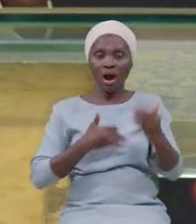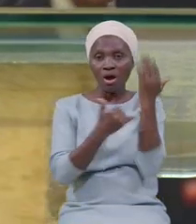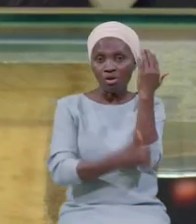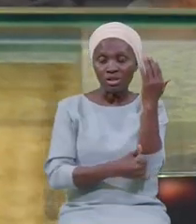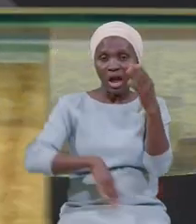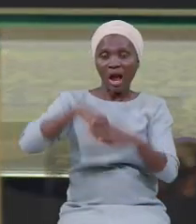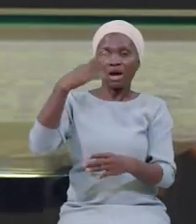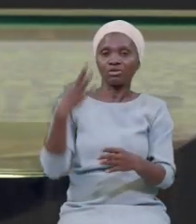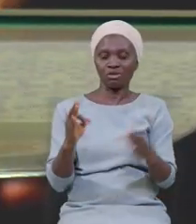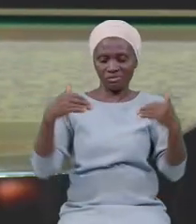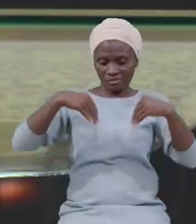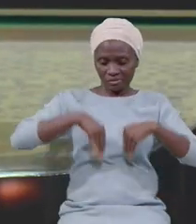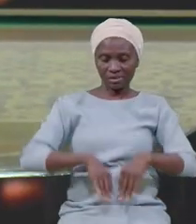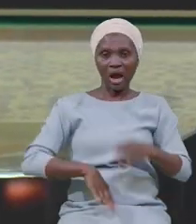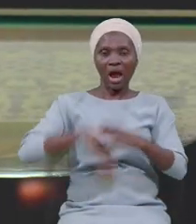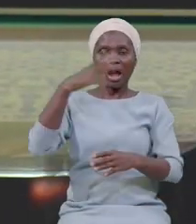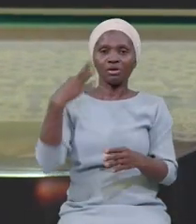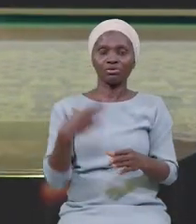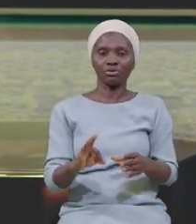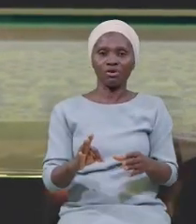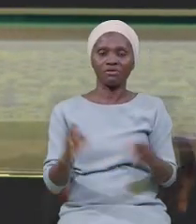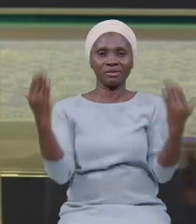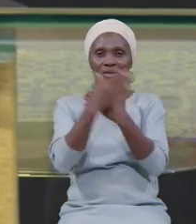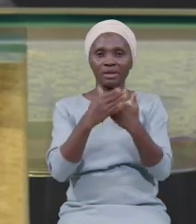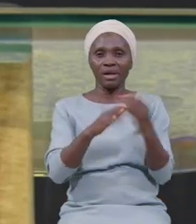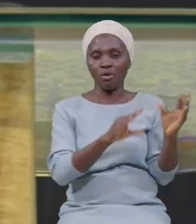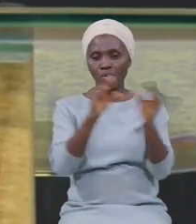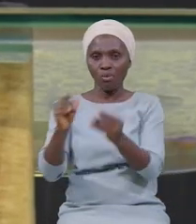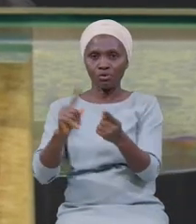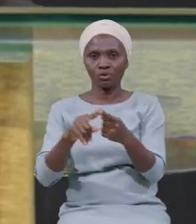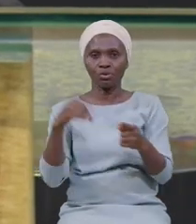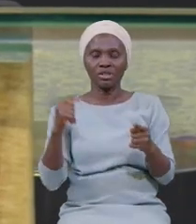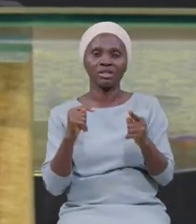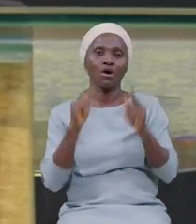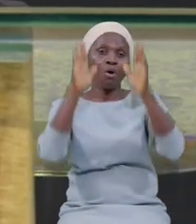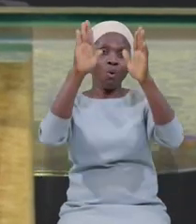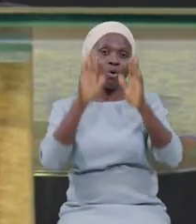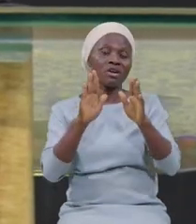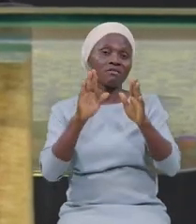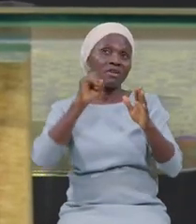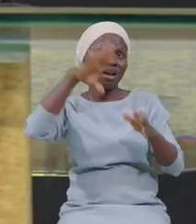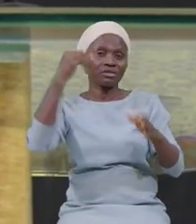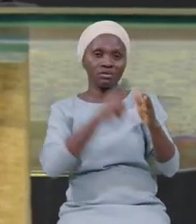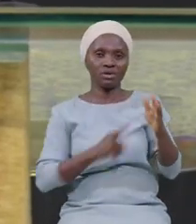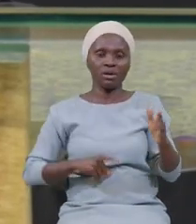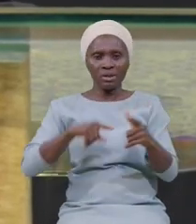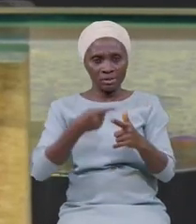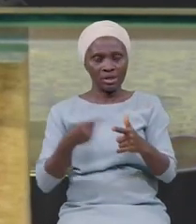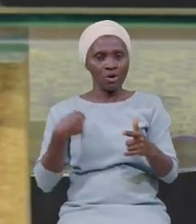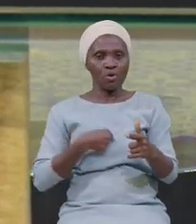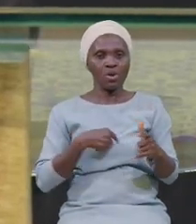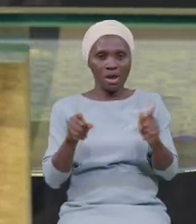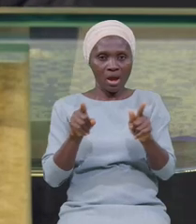de la vallée des ténèbres à la lumière merveilleuse de Dieu. C'est de cette promotion que nous aurons le progrès, la promotion